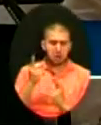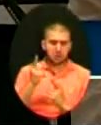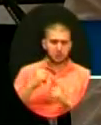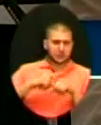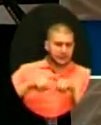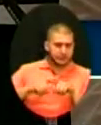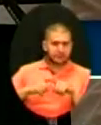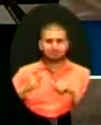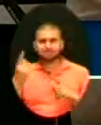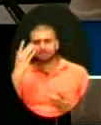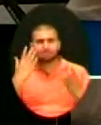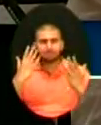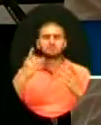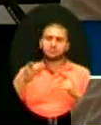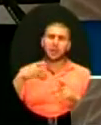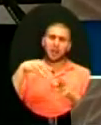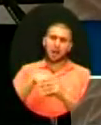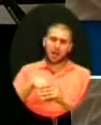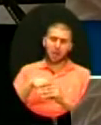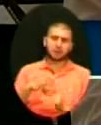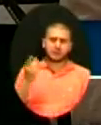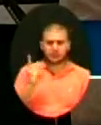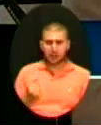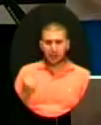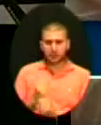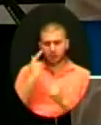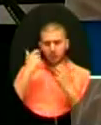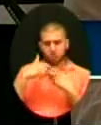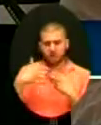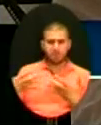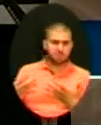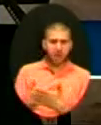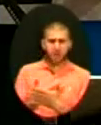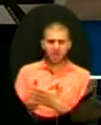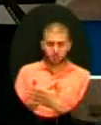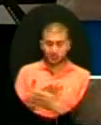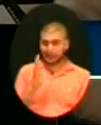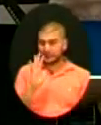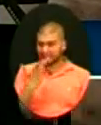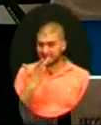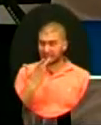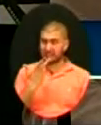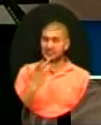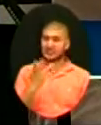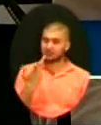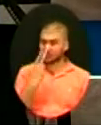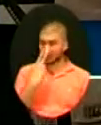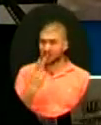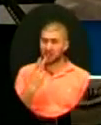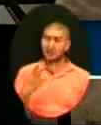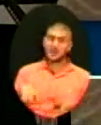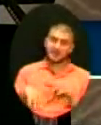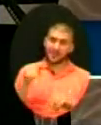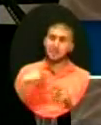שהאיתותים האלה ישמשו חלק מהצורך לעשות חשיבה מחודשת. ואם נבחר אג'נדה חדשה,